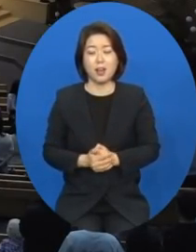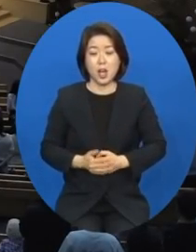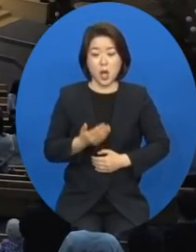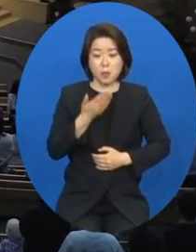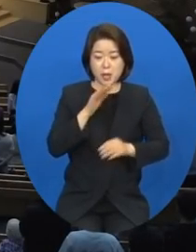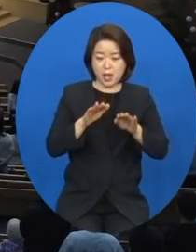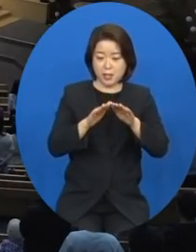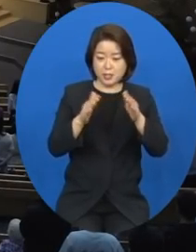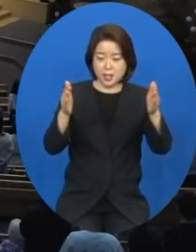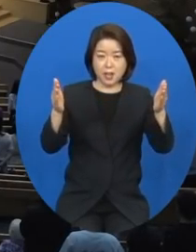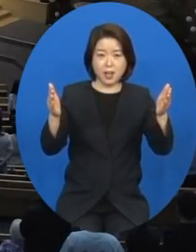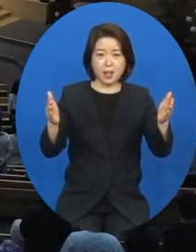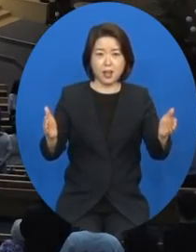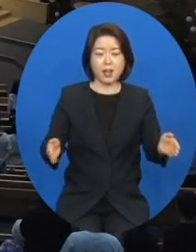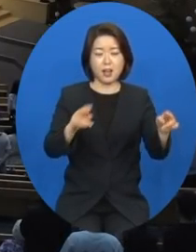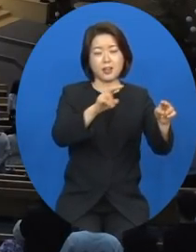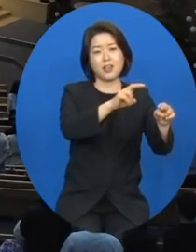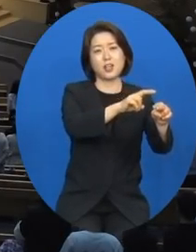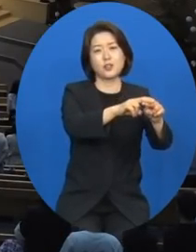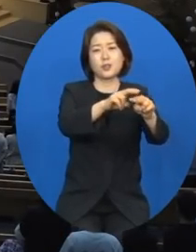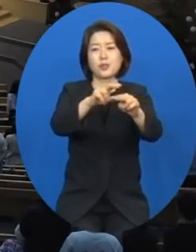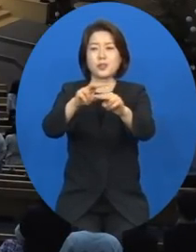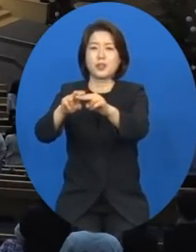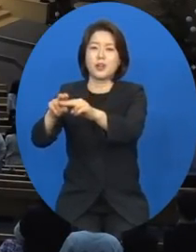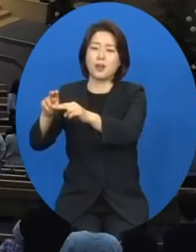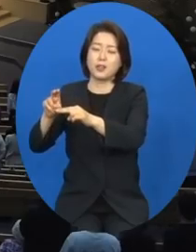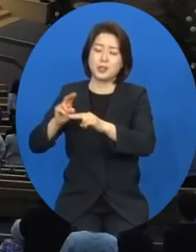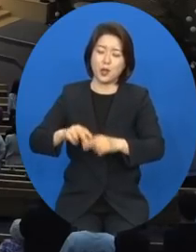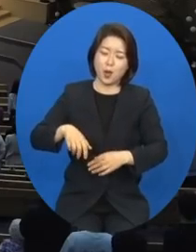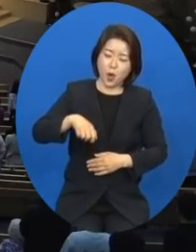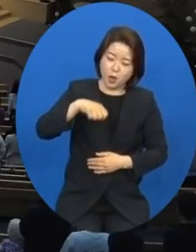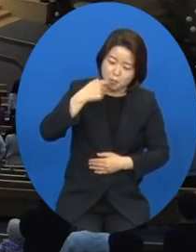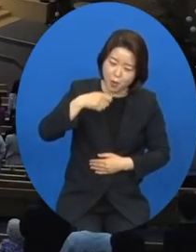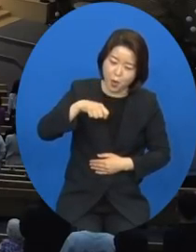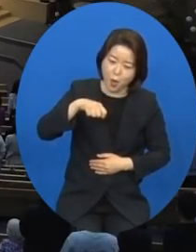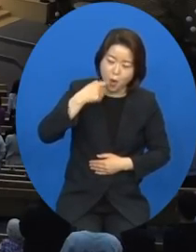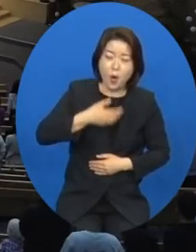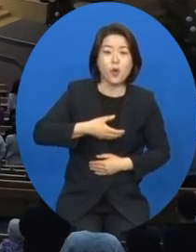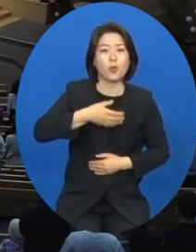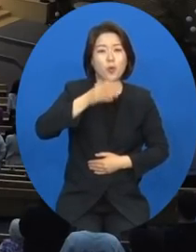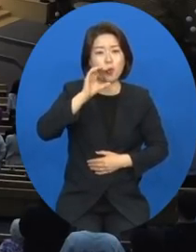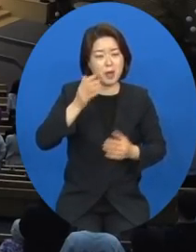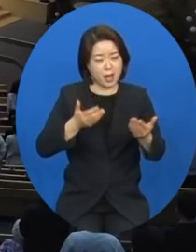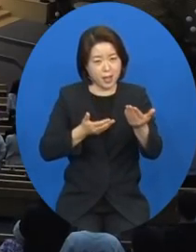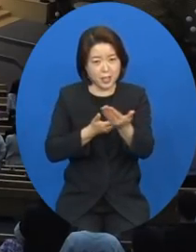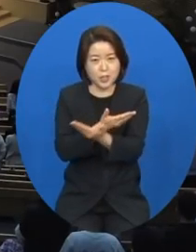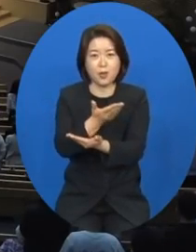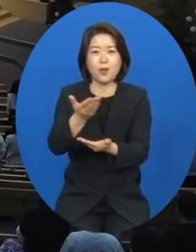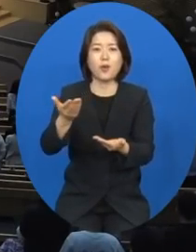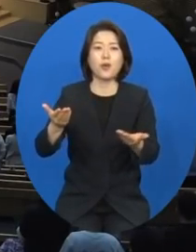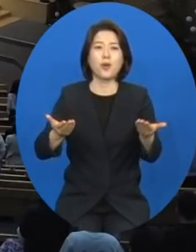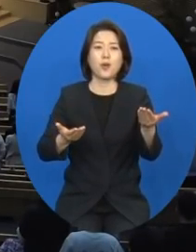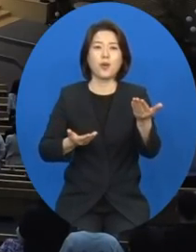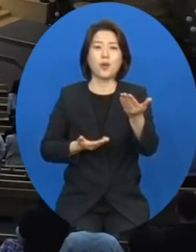u8 you woo woo